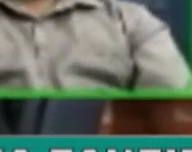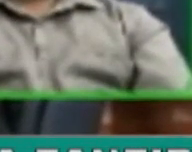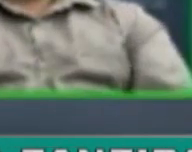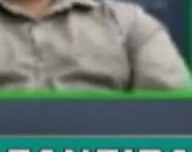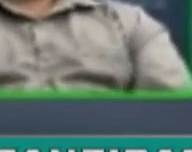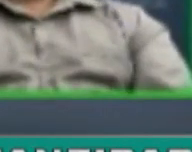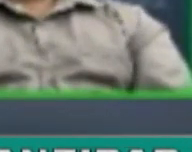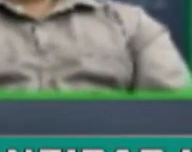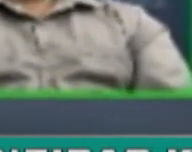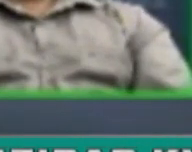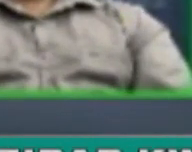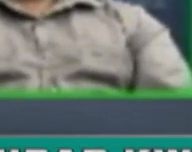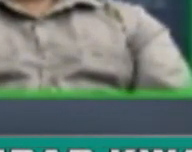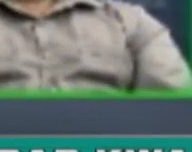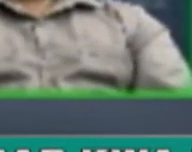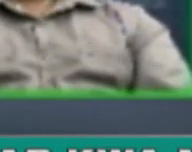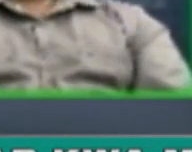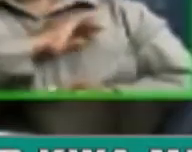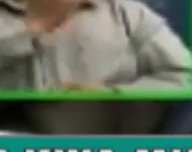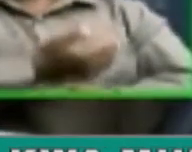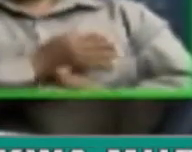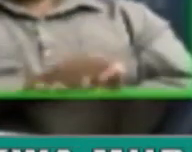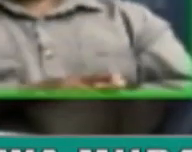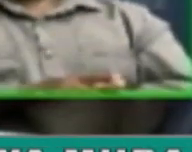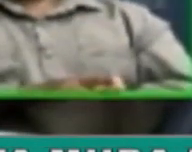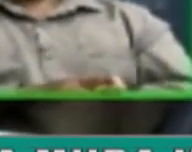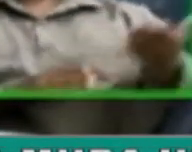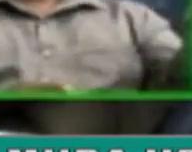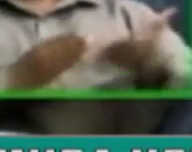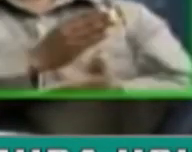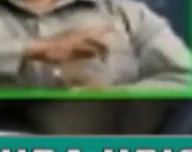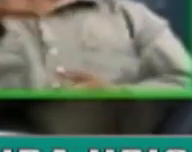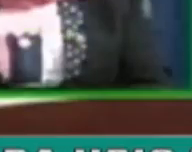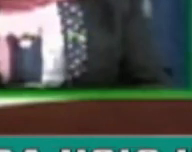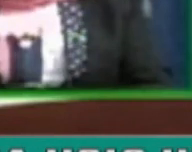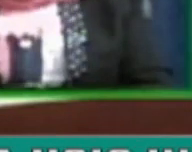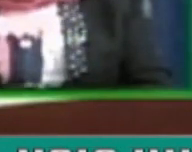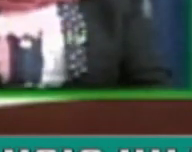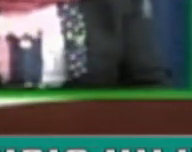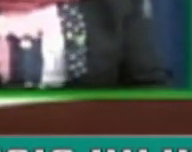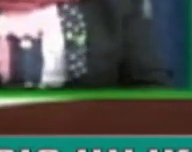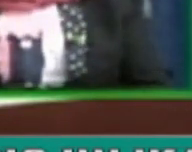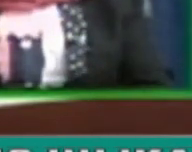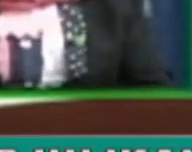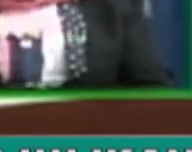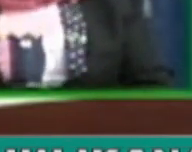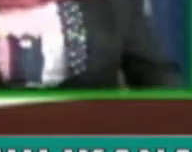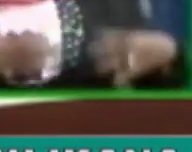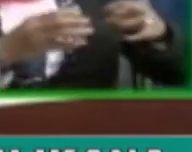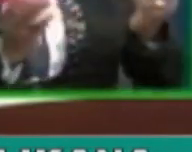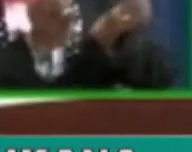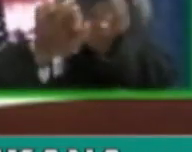sheria na kusababisha ajali, na sio kuachia kazi hiyo polisi peke yake. Mheshimiwa Spika, kamati inaomba